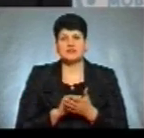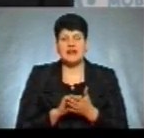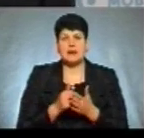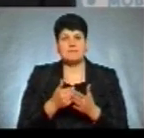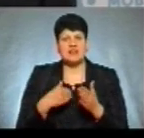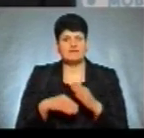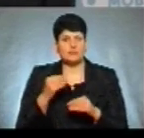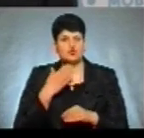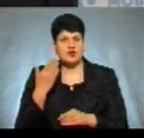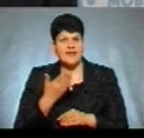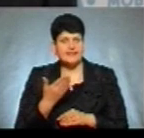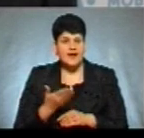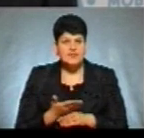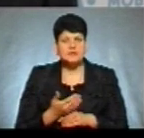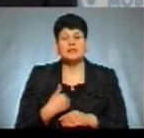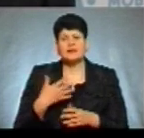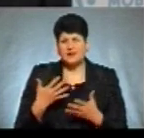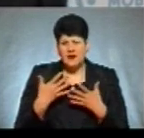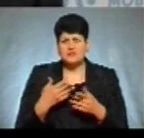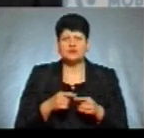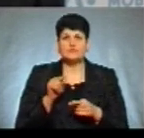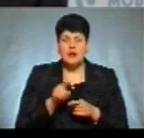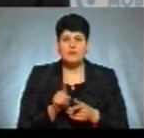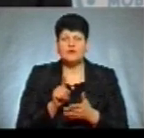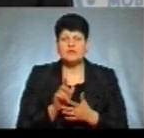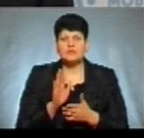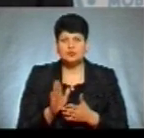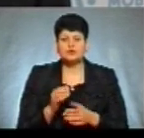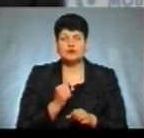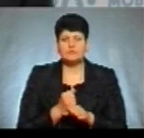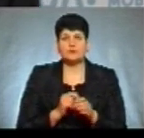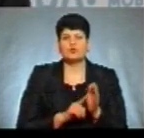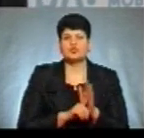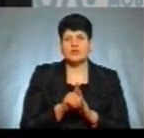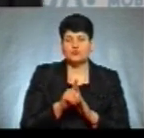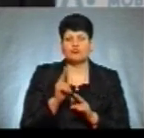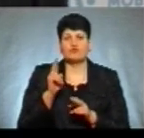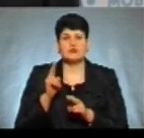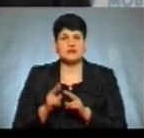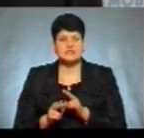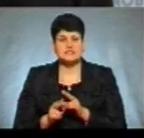агітації, оскільки ясна річ, що вона повинна бути відбита на початку і кінці відповідними